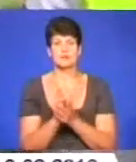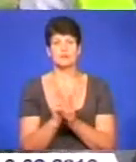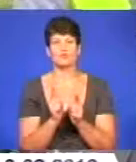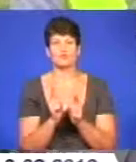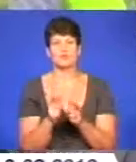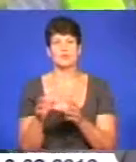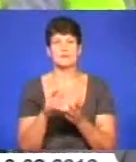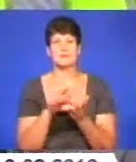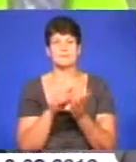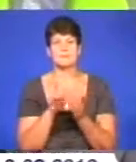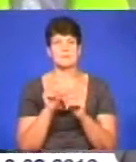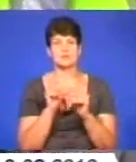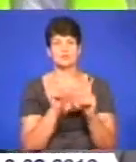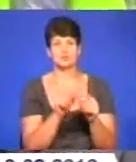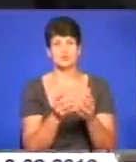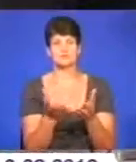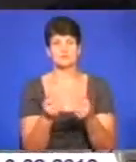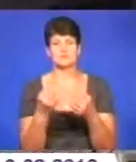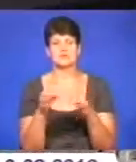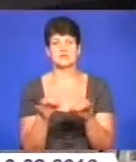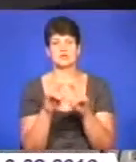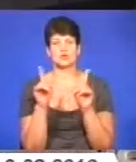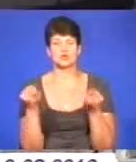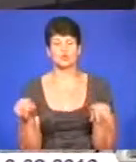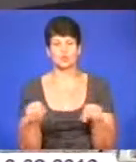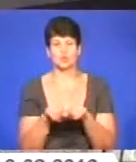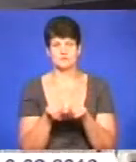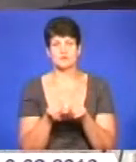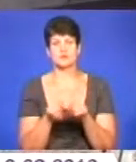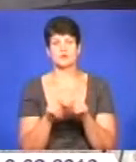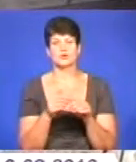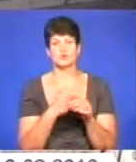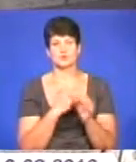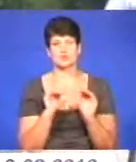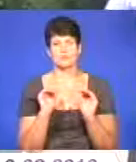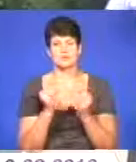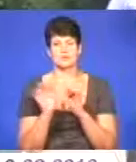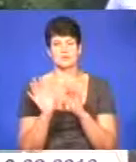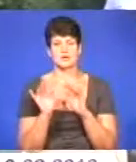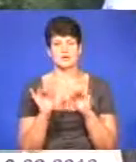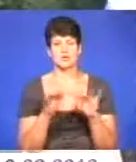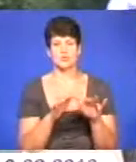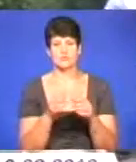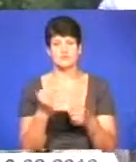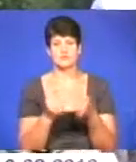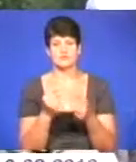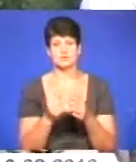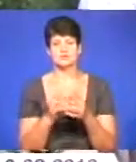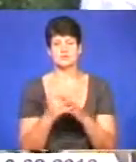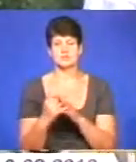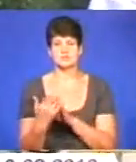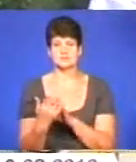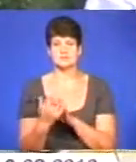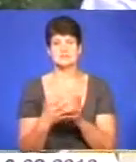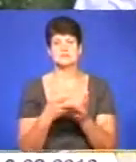дозвіл. Також в області працюють над тим, щоб обмежити рух вантажівок через населені пункти. Сплата має бути проведена в